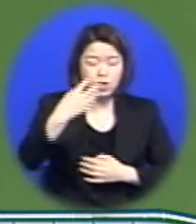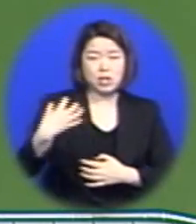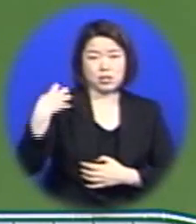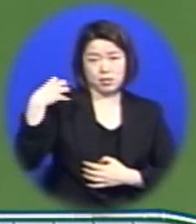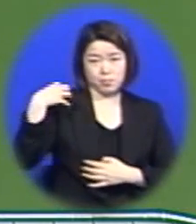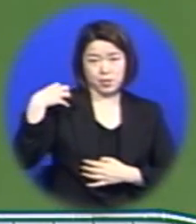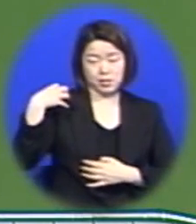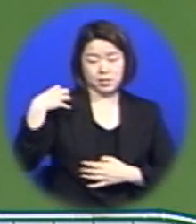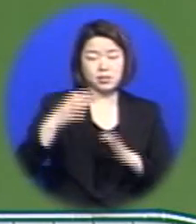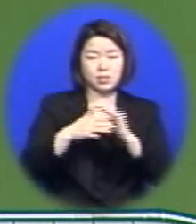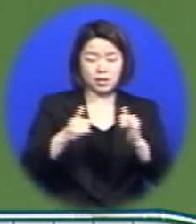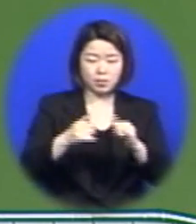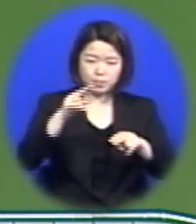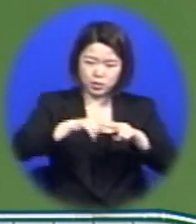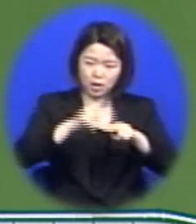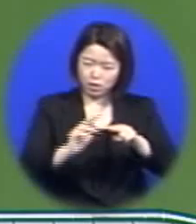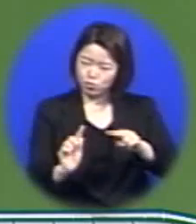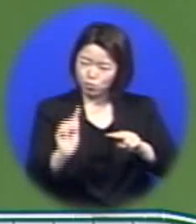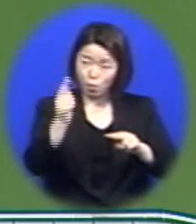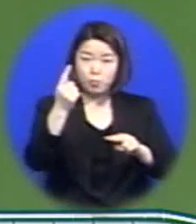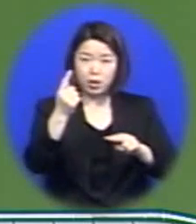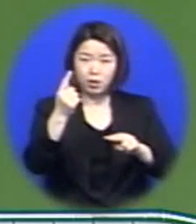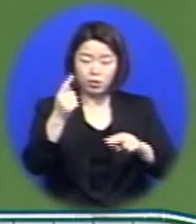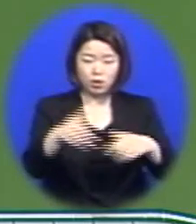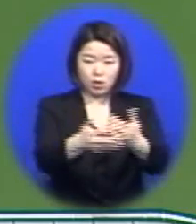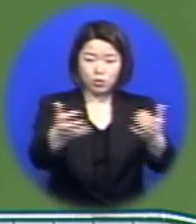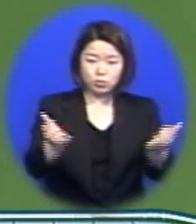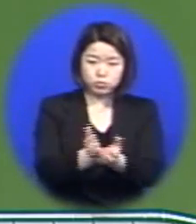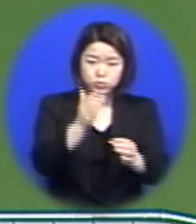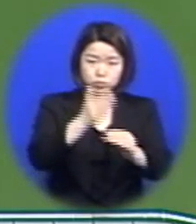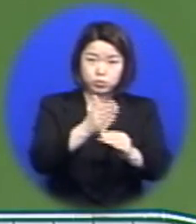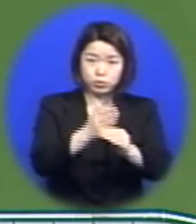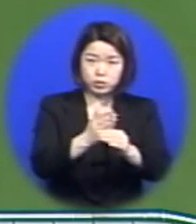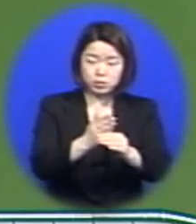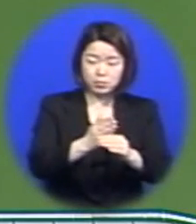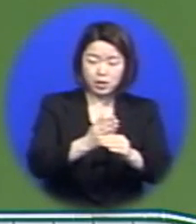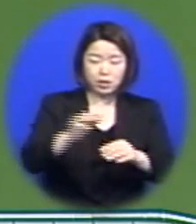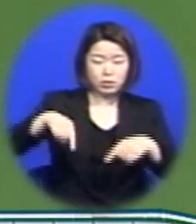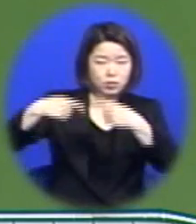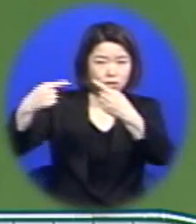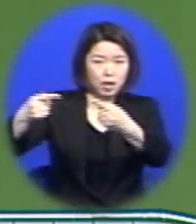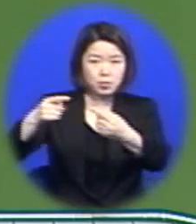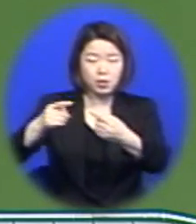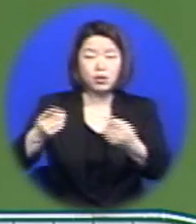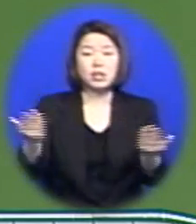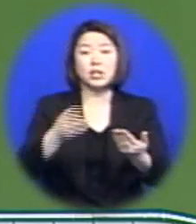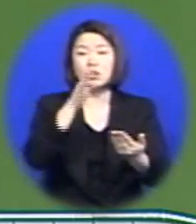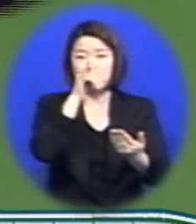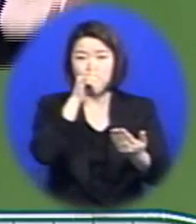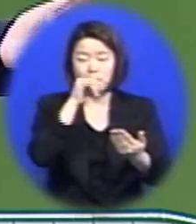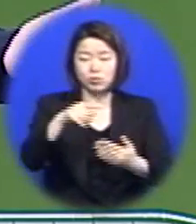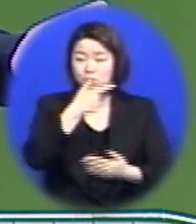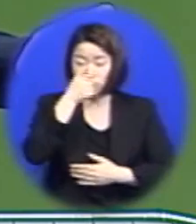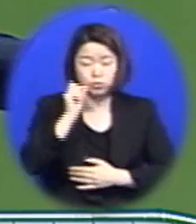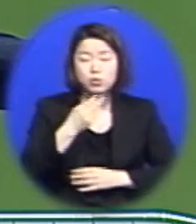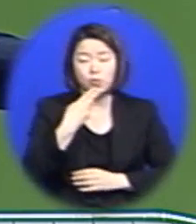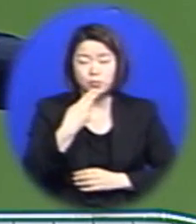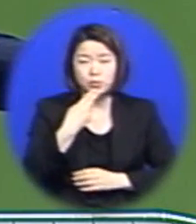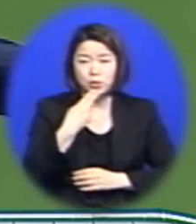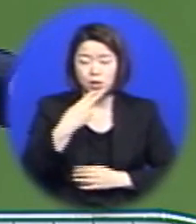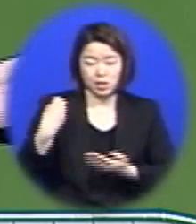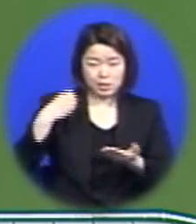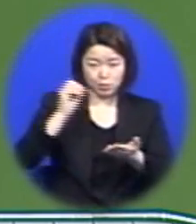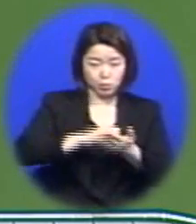지위가 높은 관원 있니다 주류 사유에 진출했어요 그런 부족함이 없었습니다 돌아갈 이유가